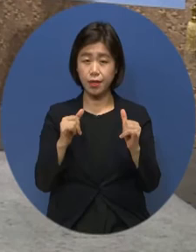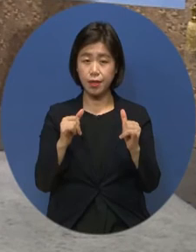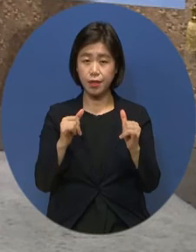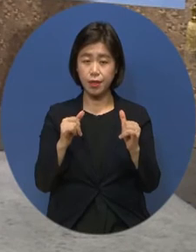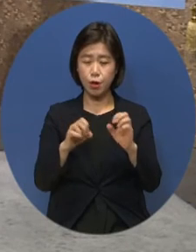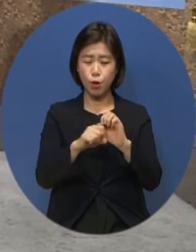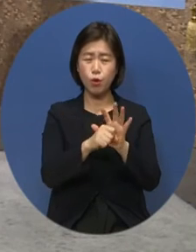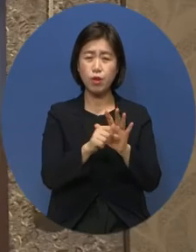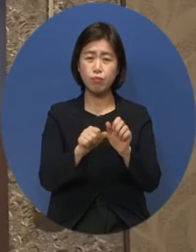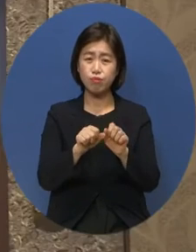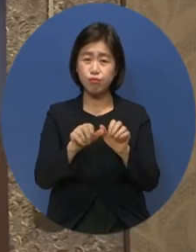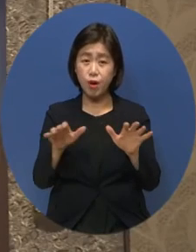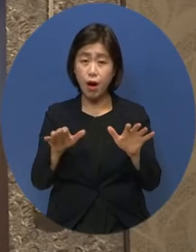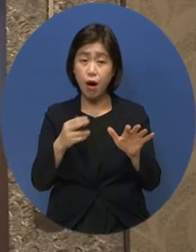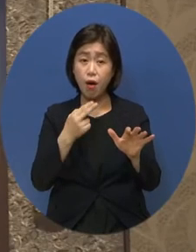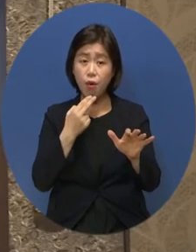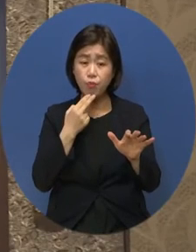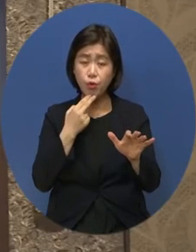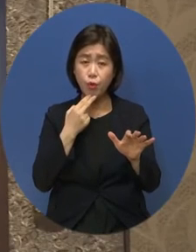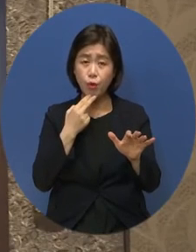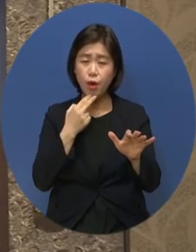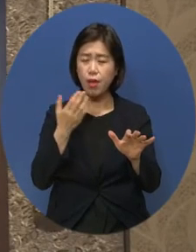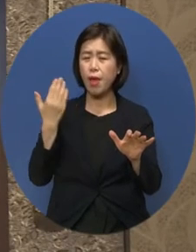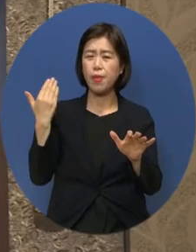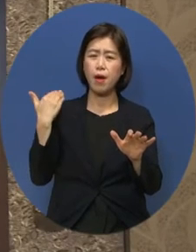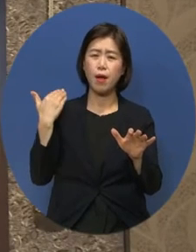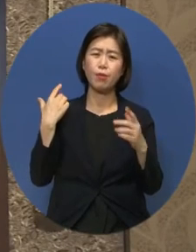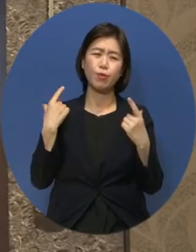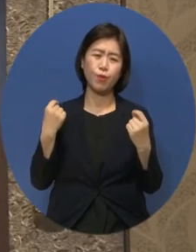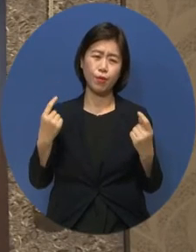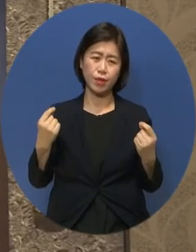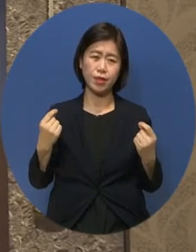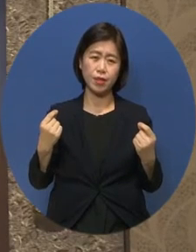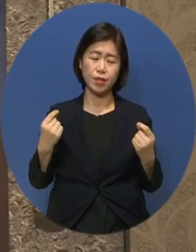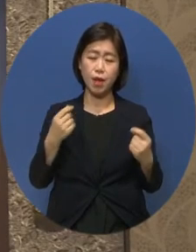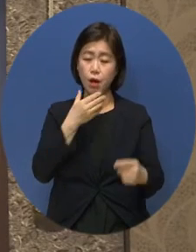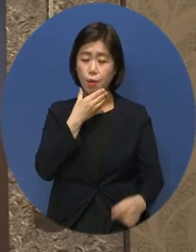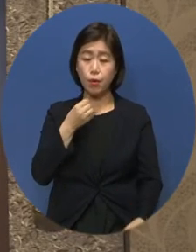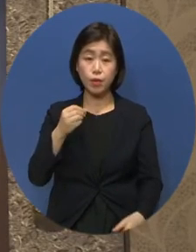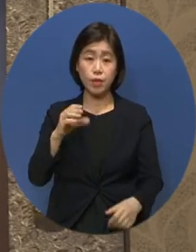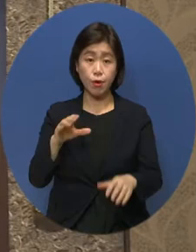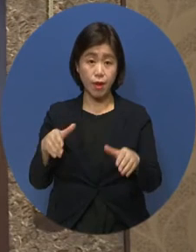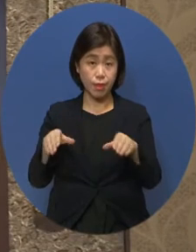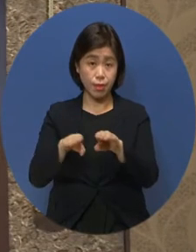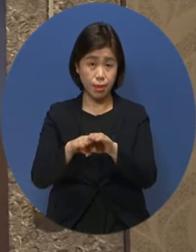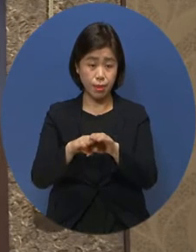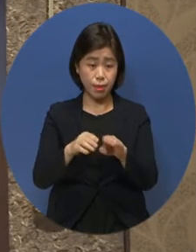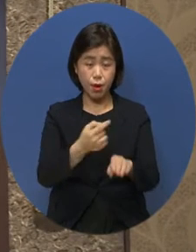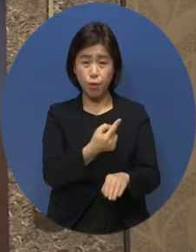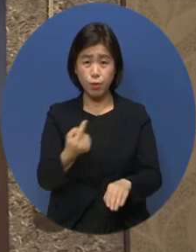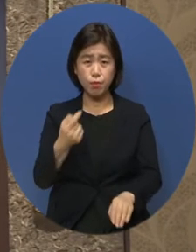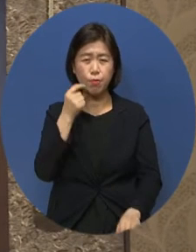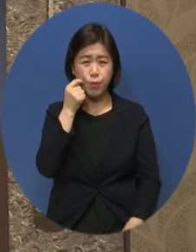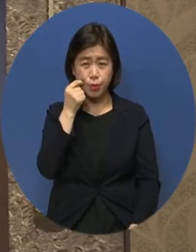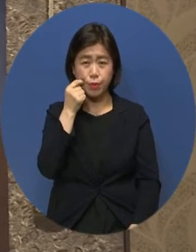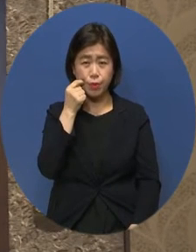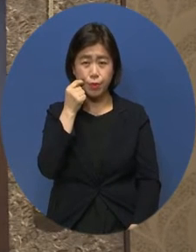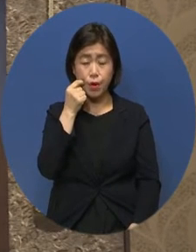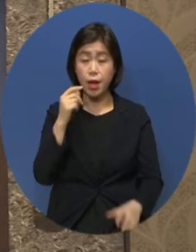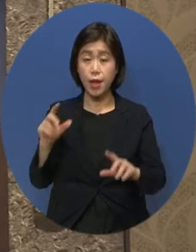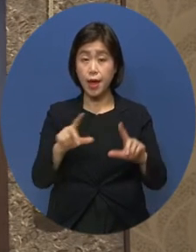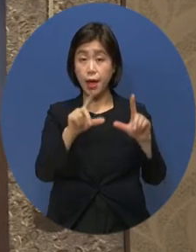팬더 맥 상황이 아니라 하더라도 복수 관으로 이동이나 이런데 많은 제약을 받게 됩니다 그래서 생활에